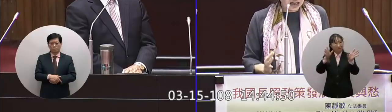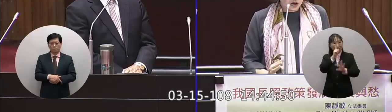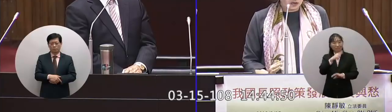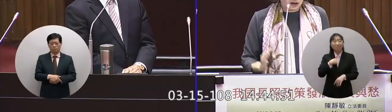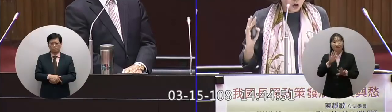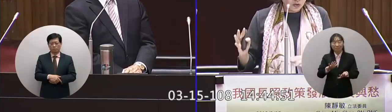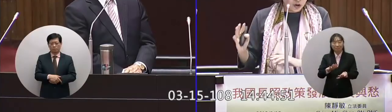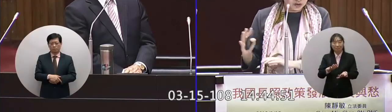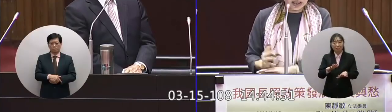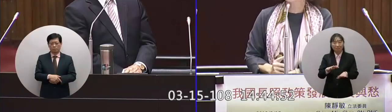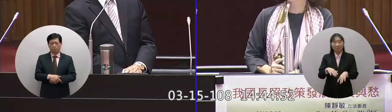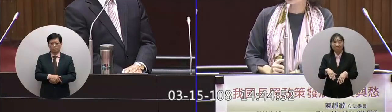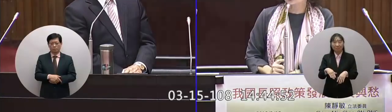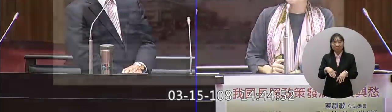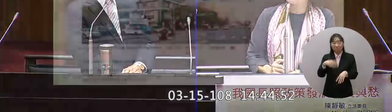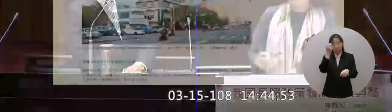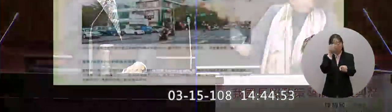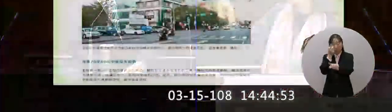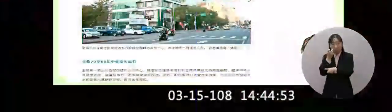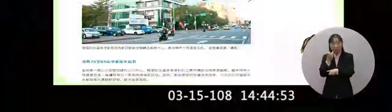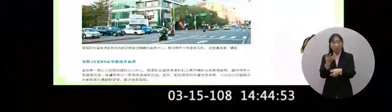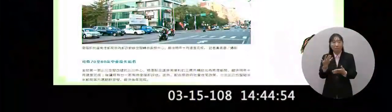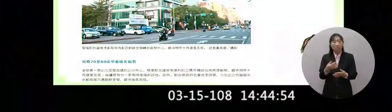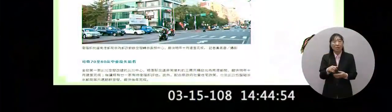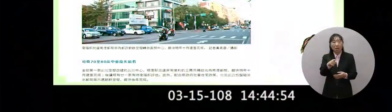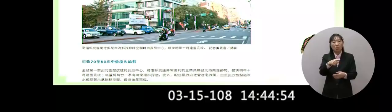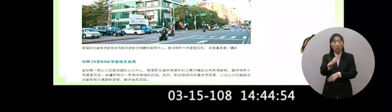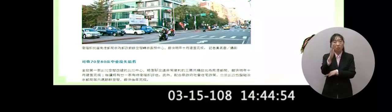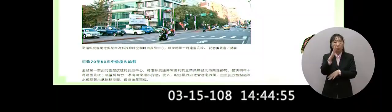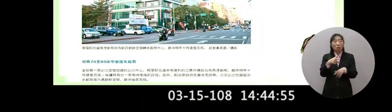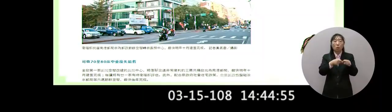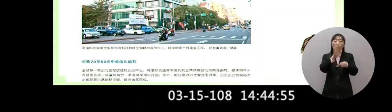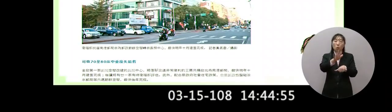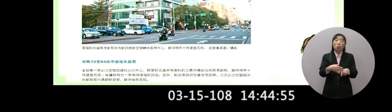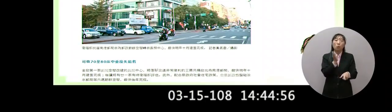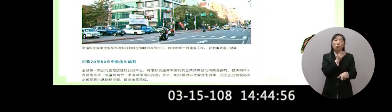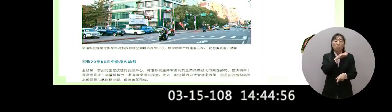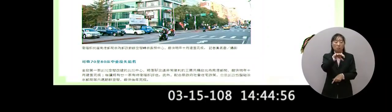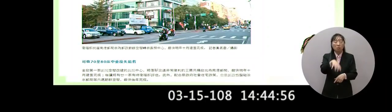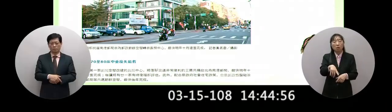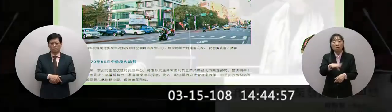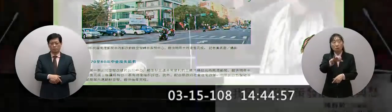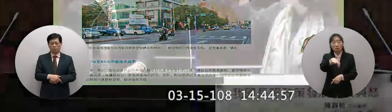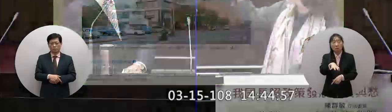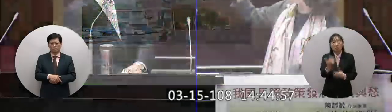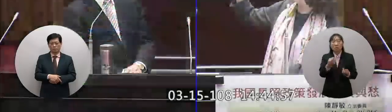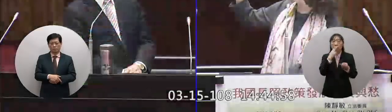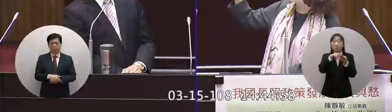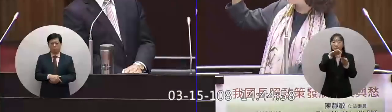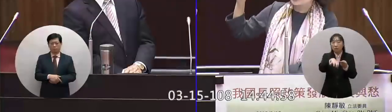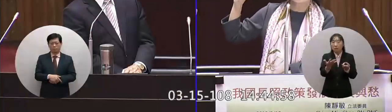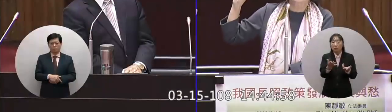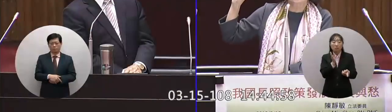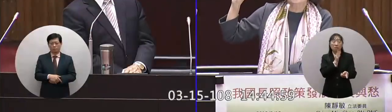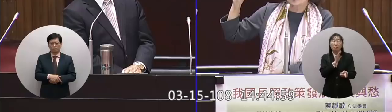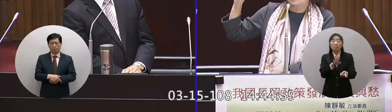清查现有的公有闲置空间，所以开始从这些邮局啊，或者是相关的闲置空间来看一下，